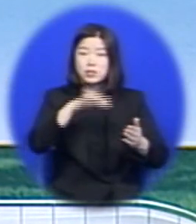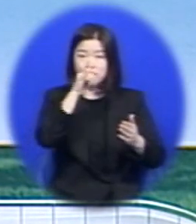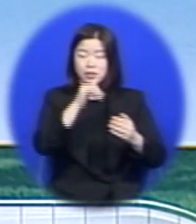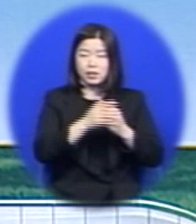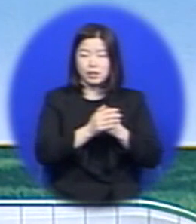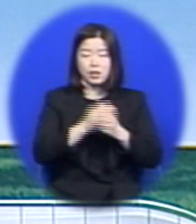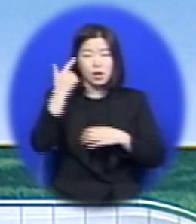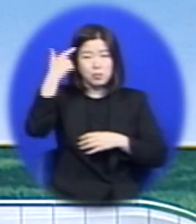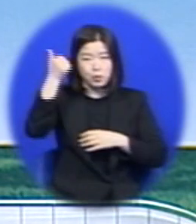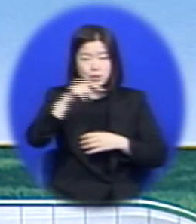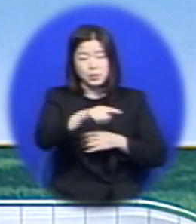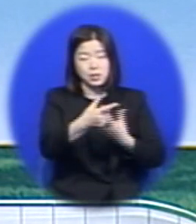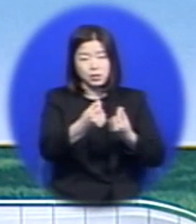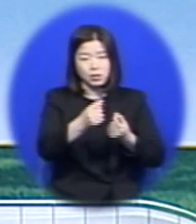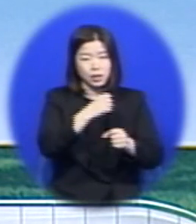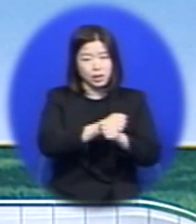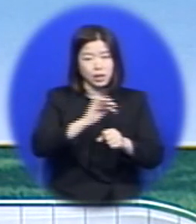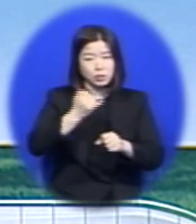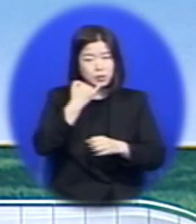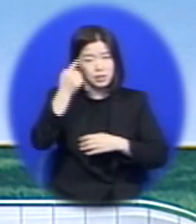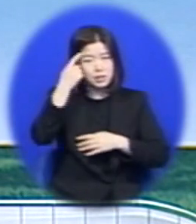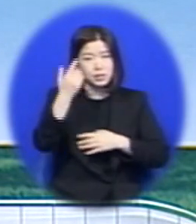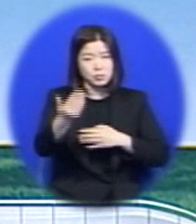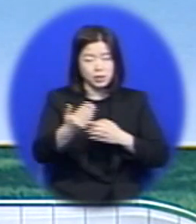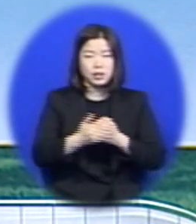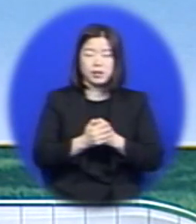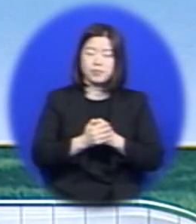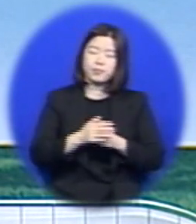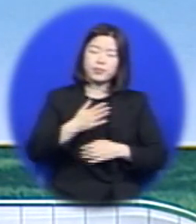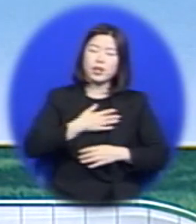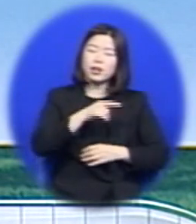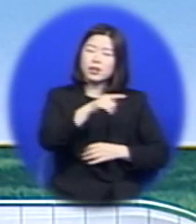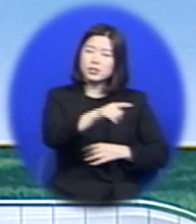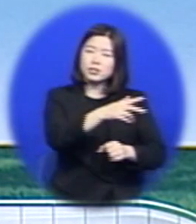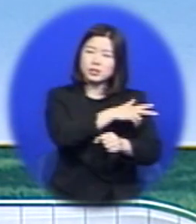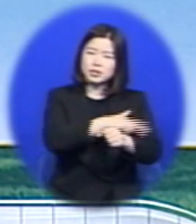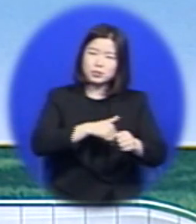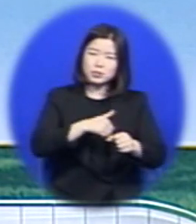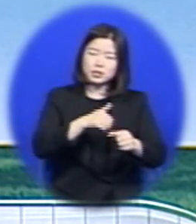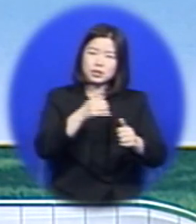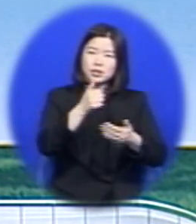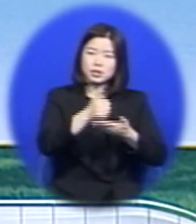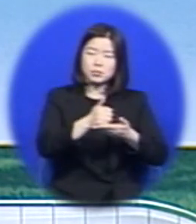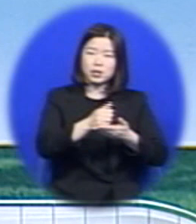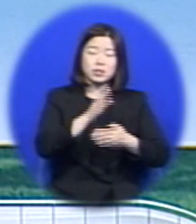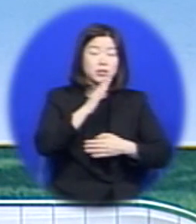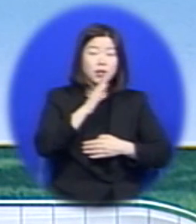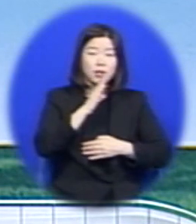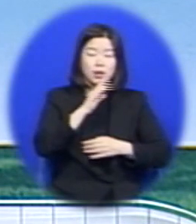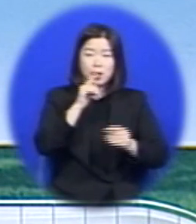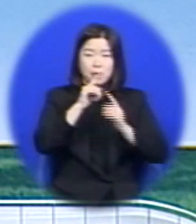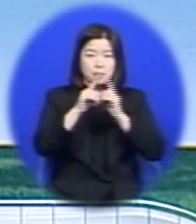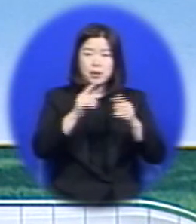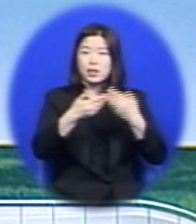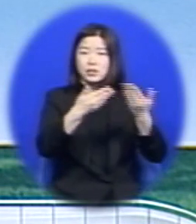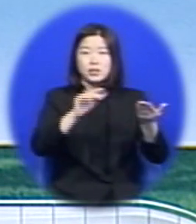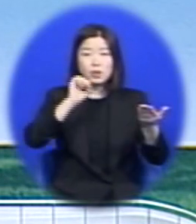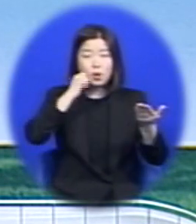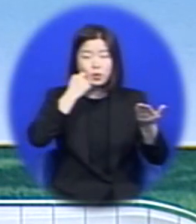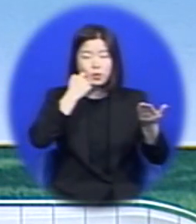목사님 그렇게 해도 되겠습니까? 제가 그 집사님에게 참 말하기 어려운 이야기를 해야만